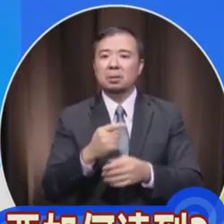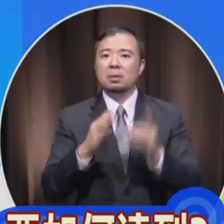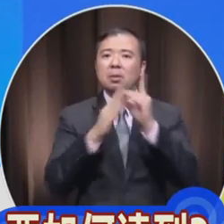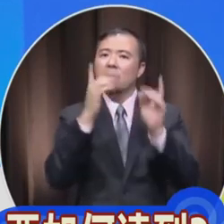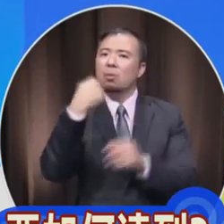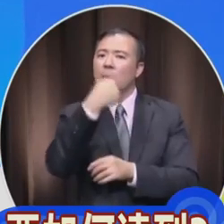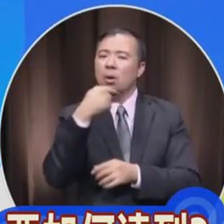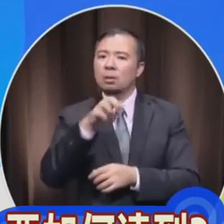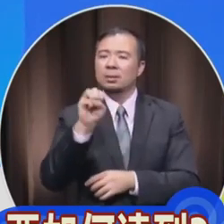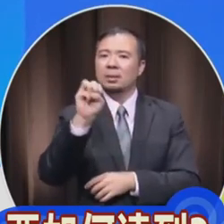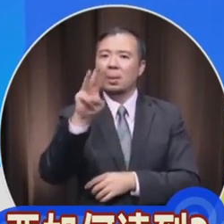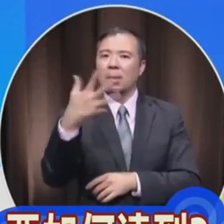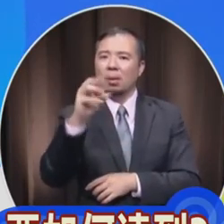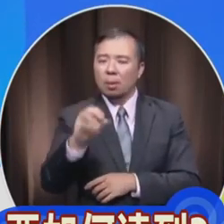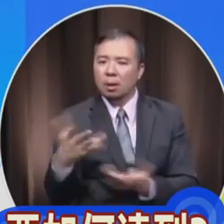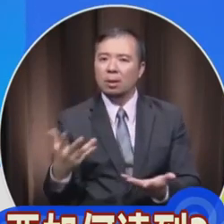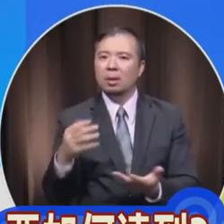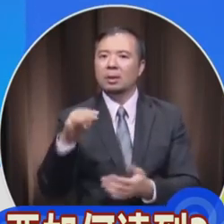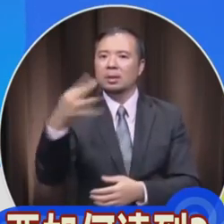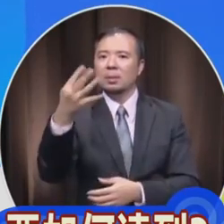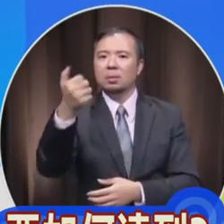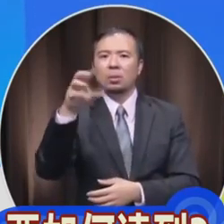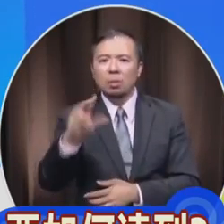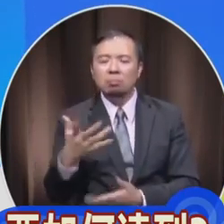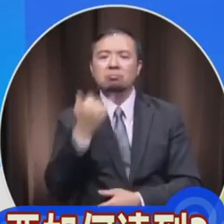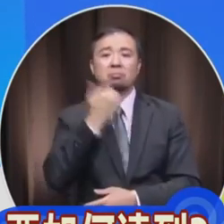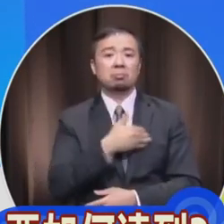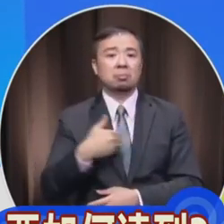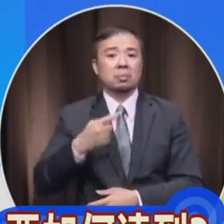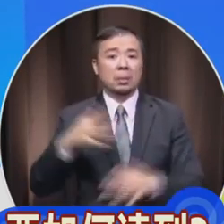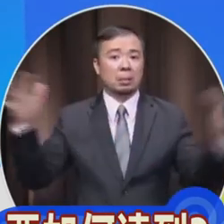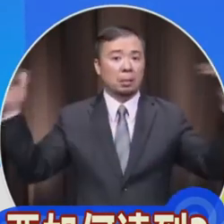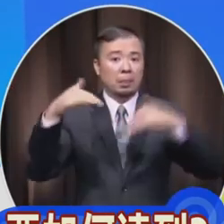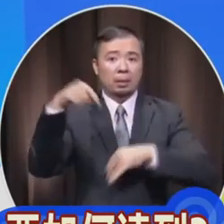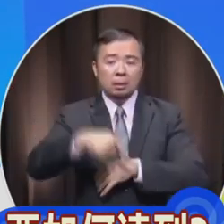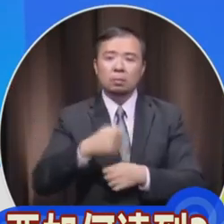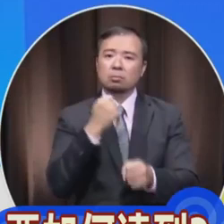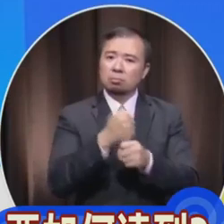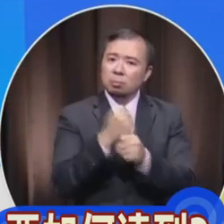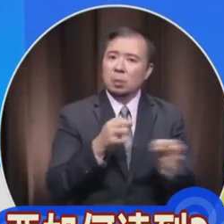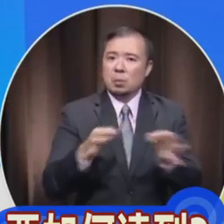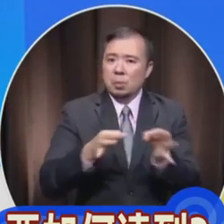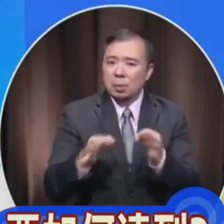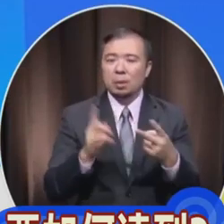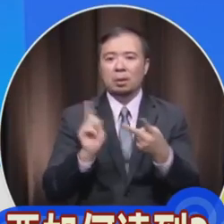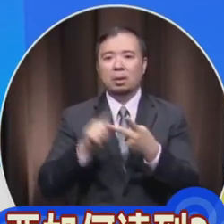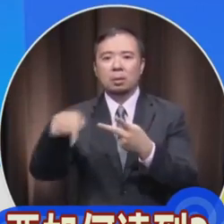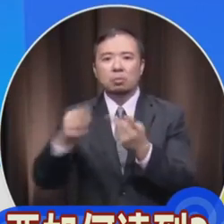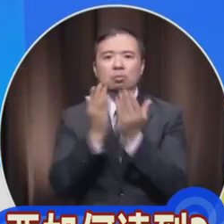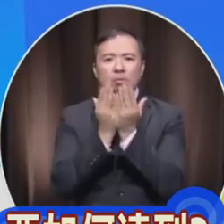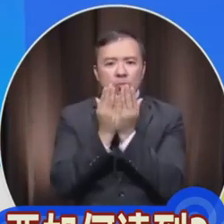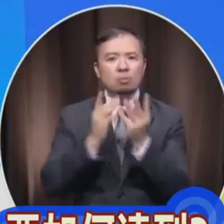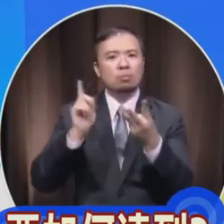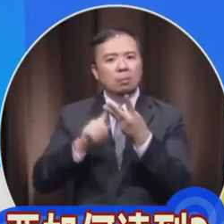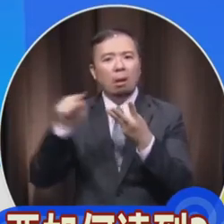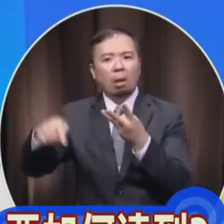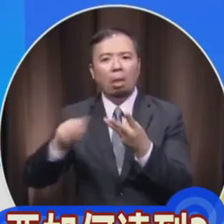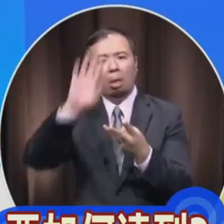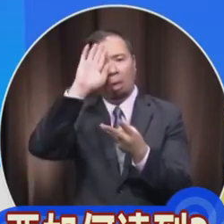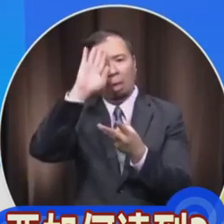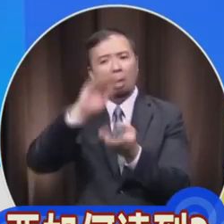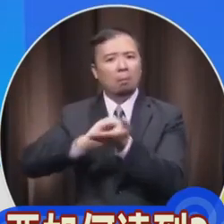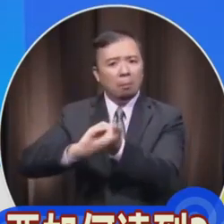380、400、420、450都有可能，可是来这里的经商的、求学的，或者身体不好来这里就医的，或者借用高雄的阳光